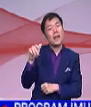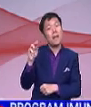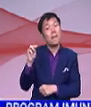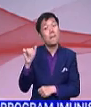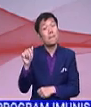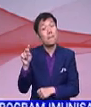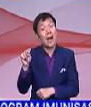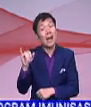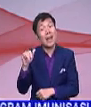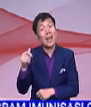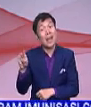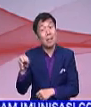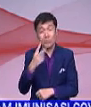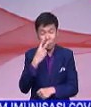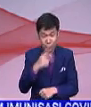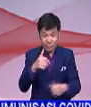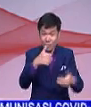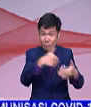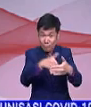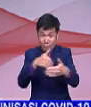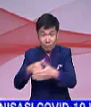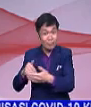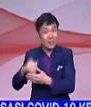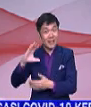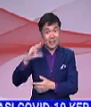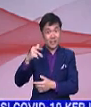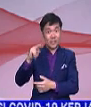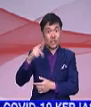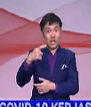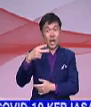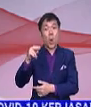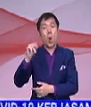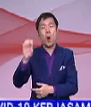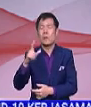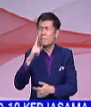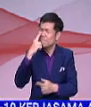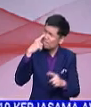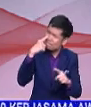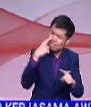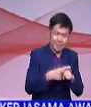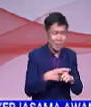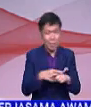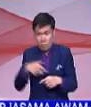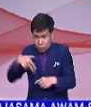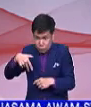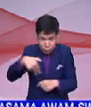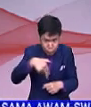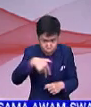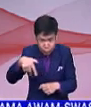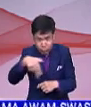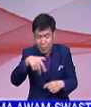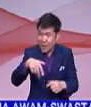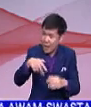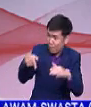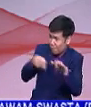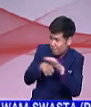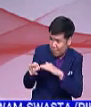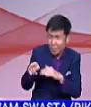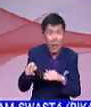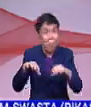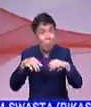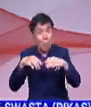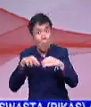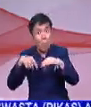jelas dipamilkan anak-anak buah Cheng Ho yang melakukan kesilapan kehilangan kawalan bola ketika menyerang kubu Vietnam.